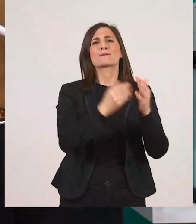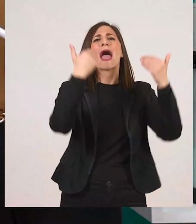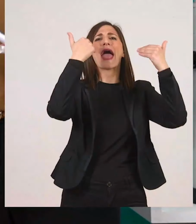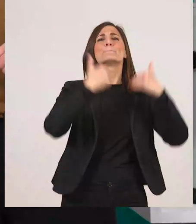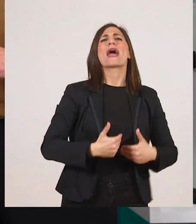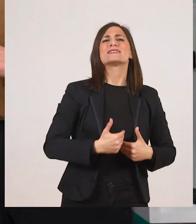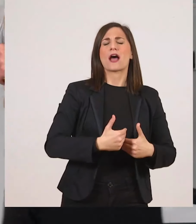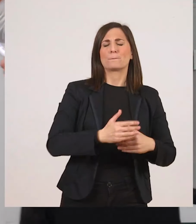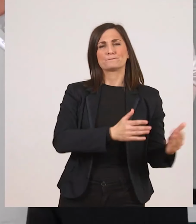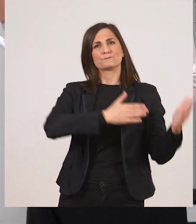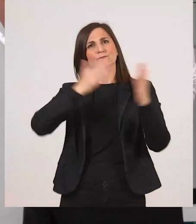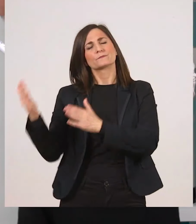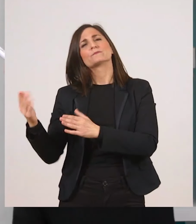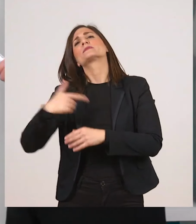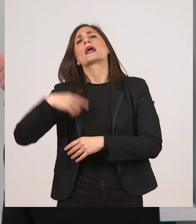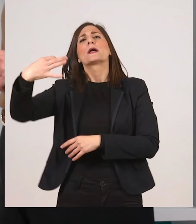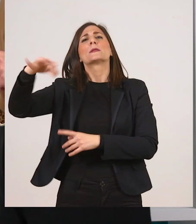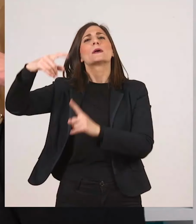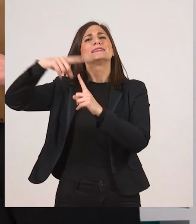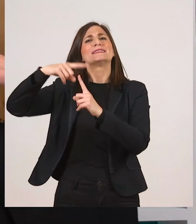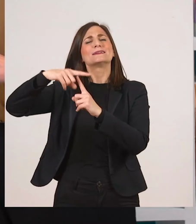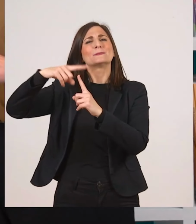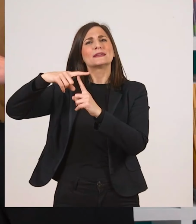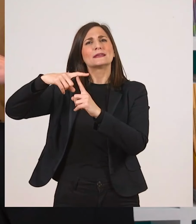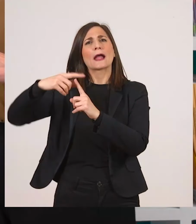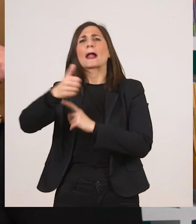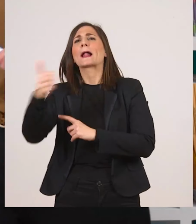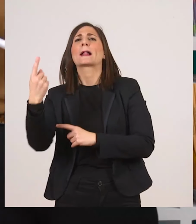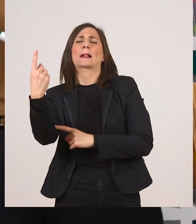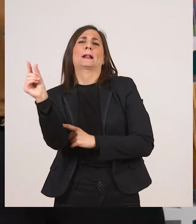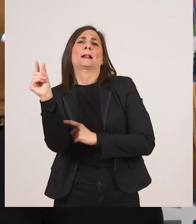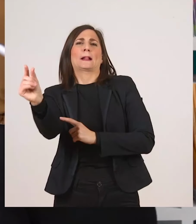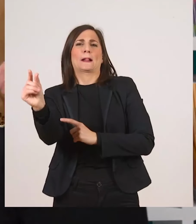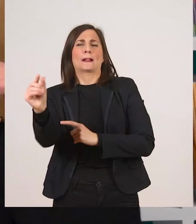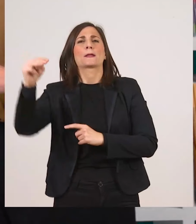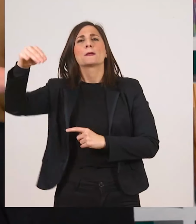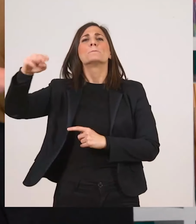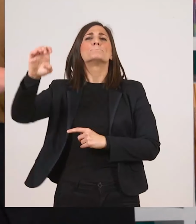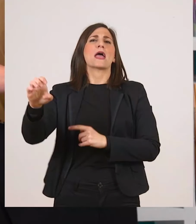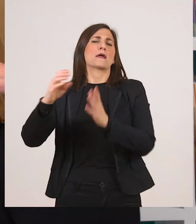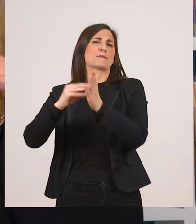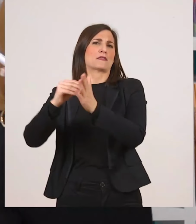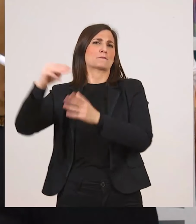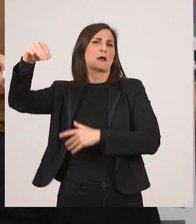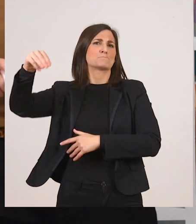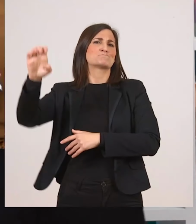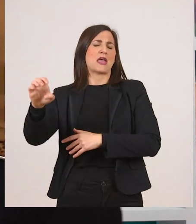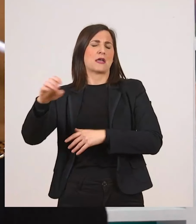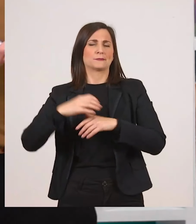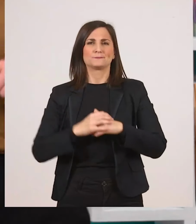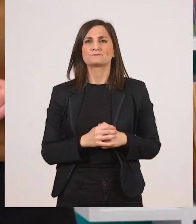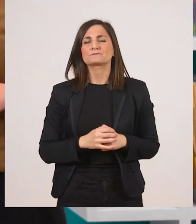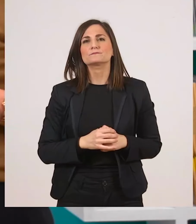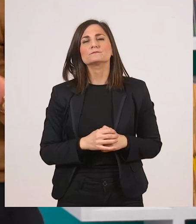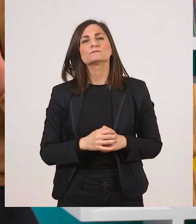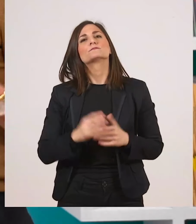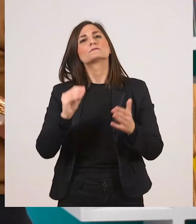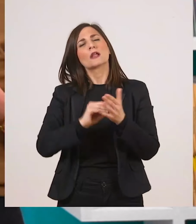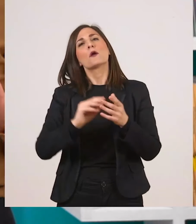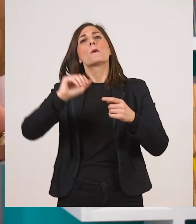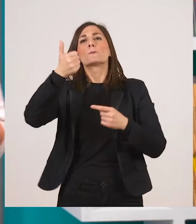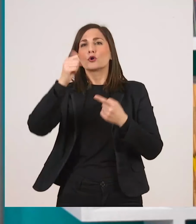ένας δυνατός τύπος. Οι αδύνατοι τύποι είναι μονοσύλλαβες λεξούλες, όπως αυτές εδώ. Επίσης,